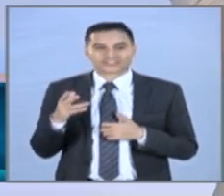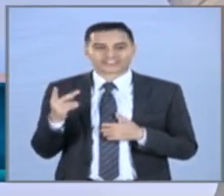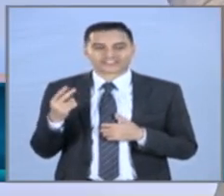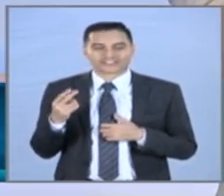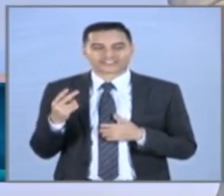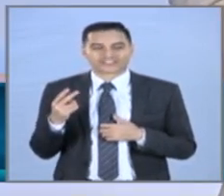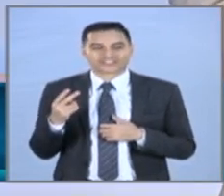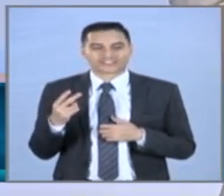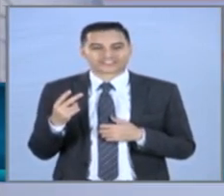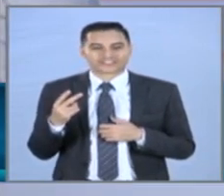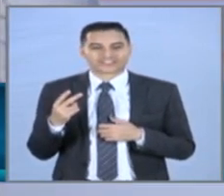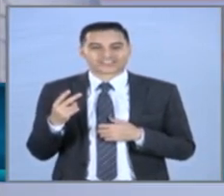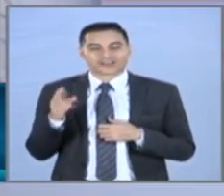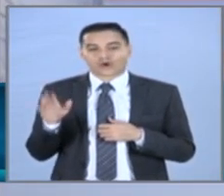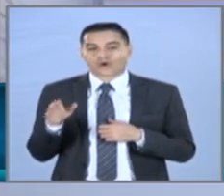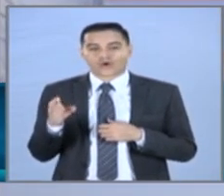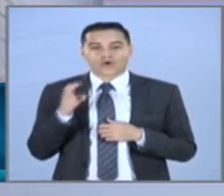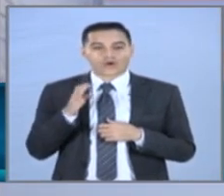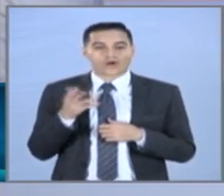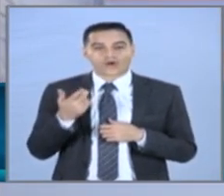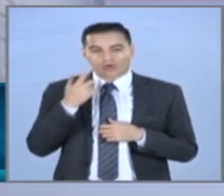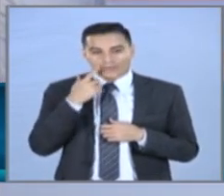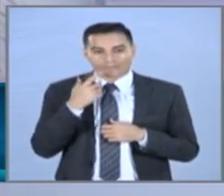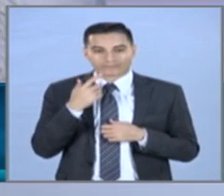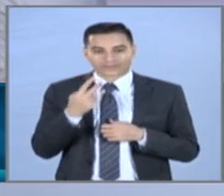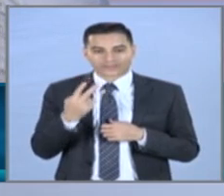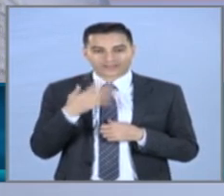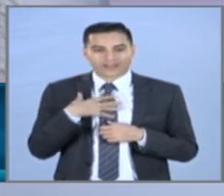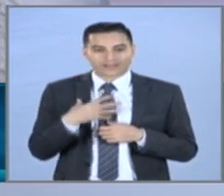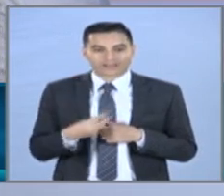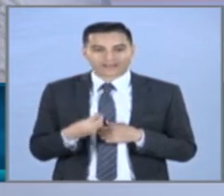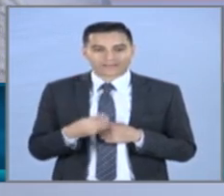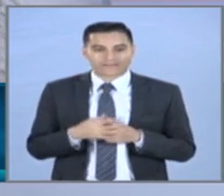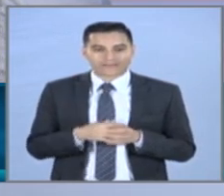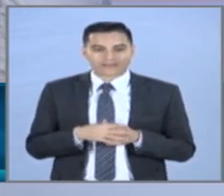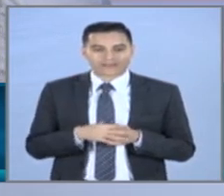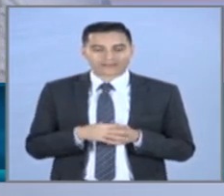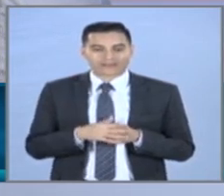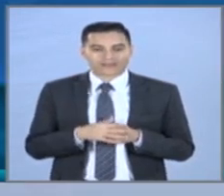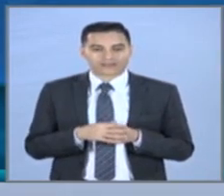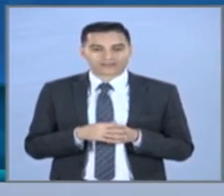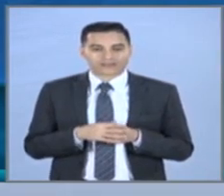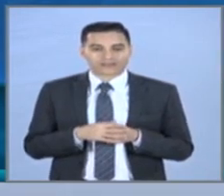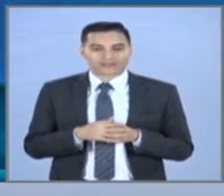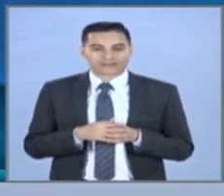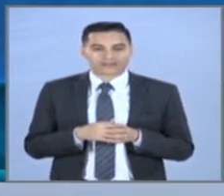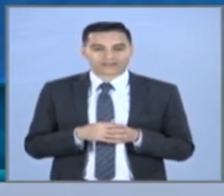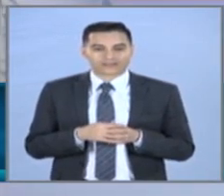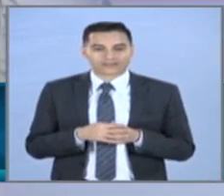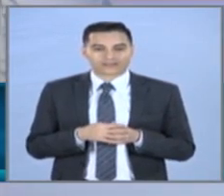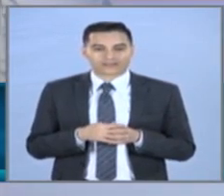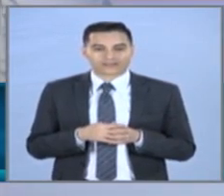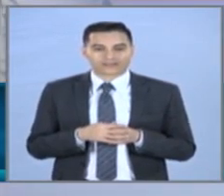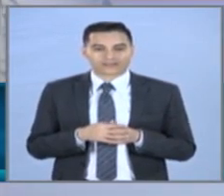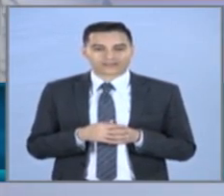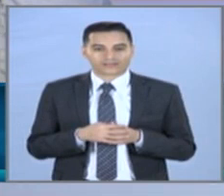حاجتين، هما ايه؟ ممكن تكون شايفاني حنين شوية، الميزة يعني، والعيب في